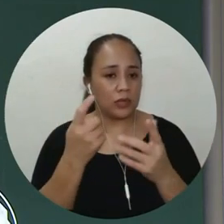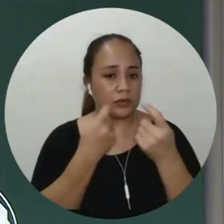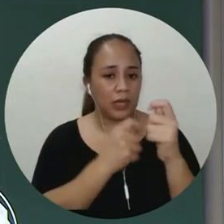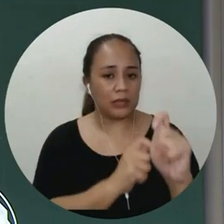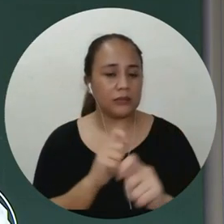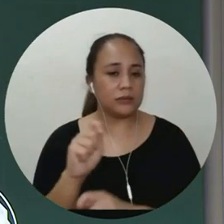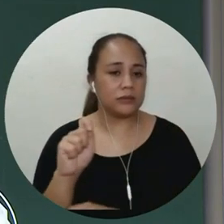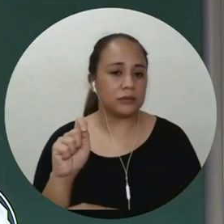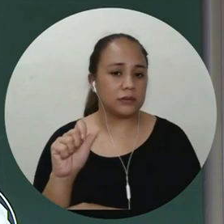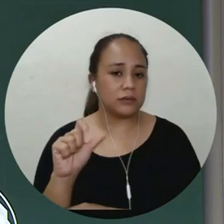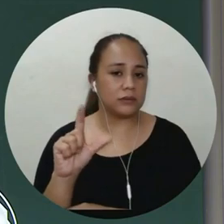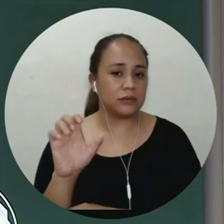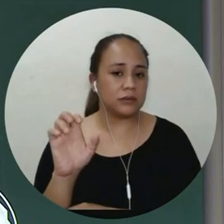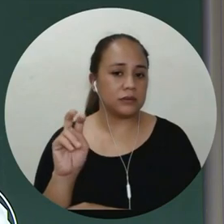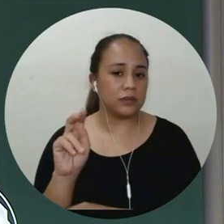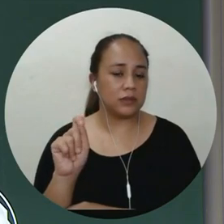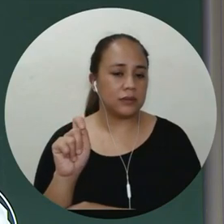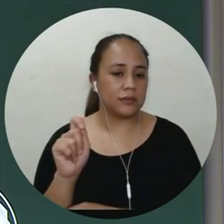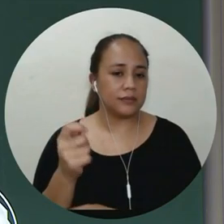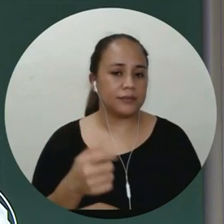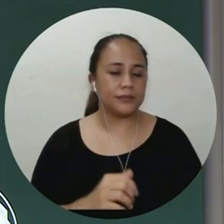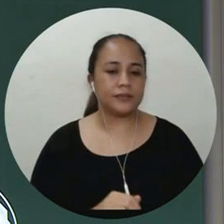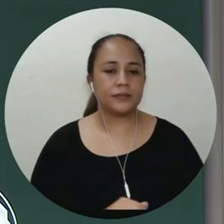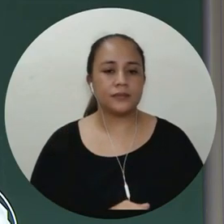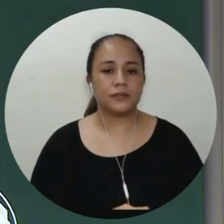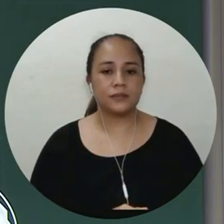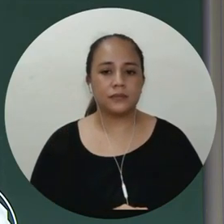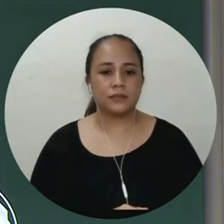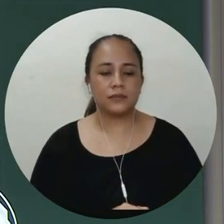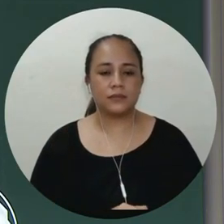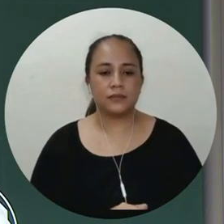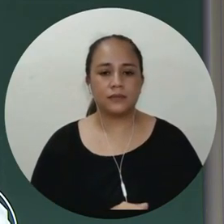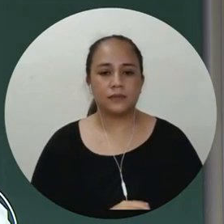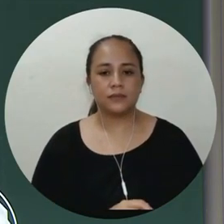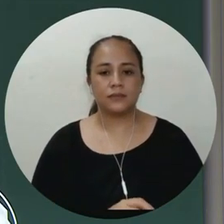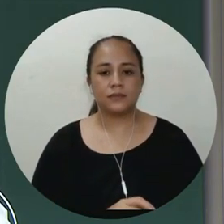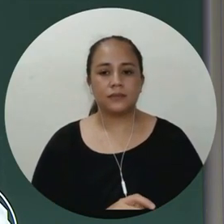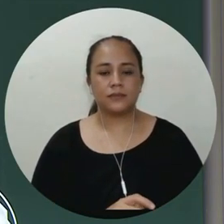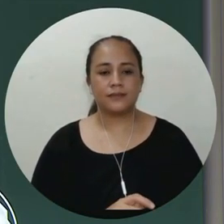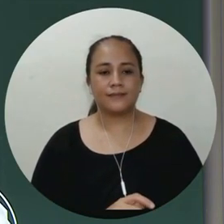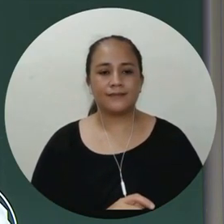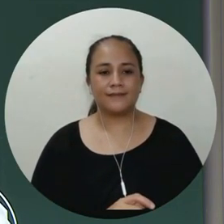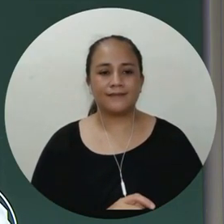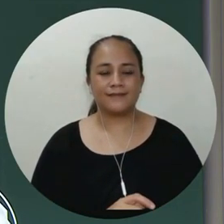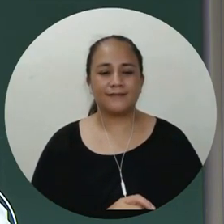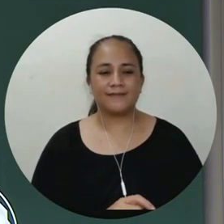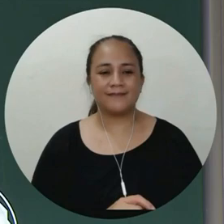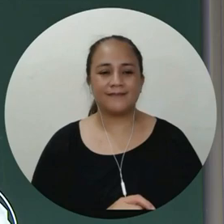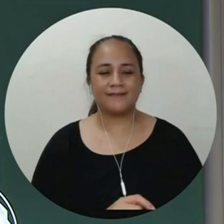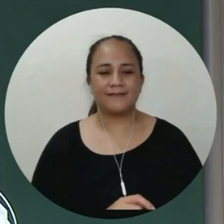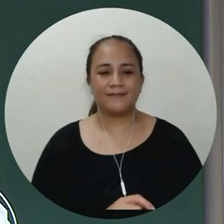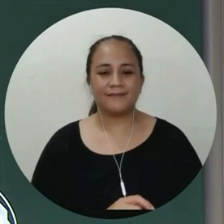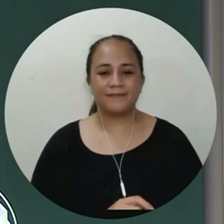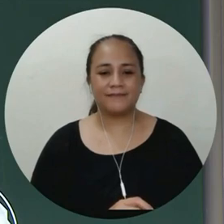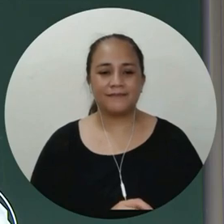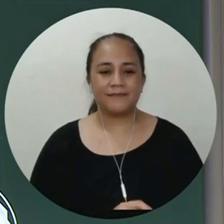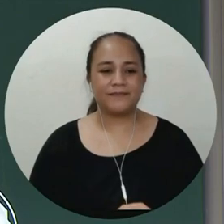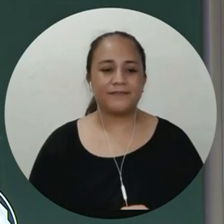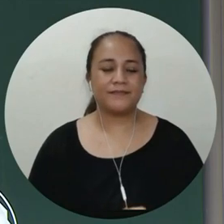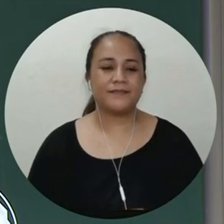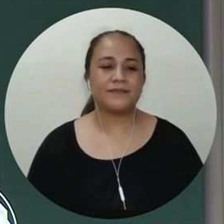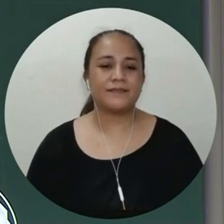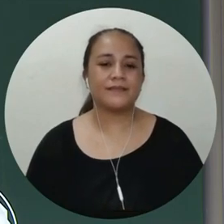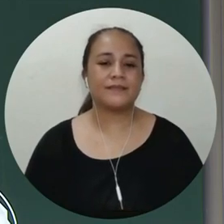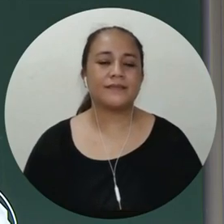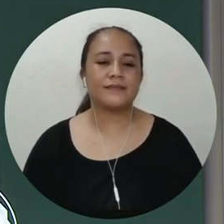이 파수꾼, 영적 의사, 영적 대사 이런 이 말을 할 때 여러분 자신에게 적용하면서 요걸